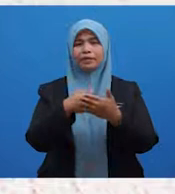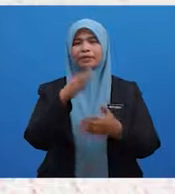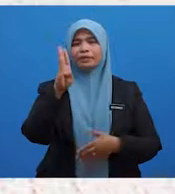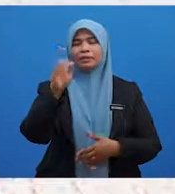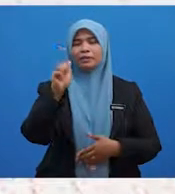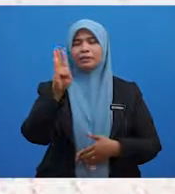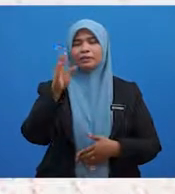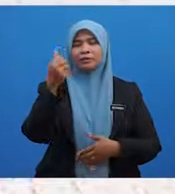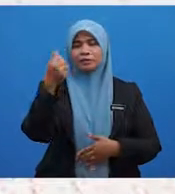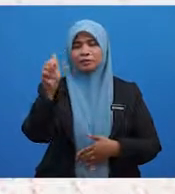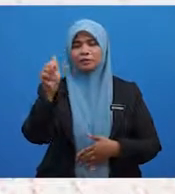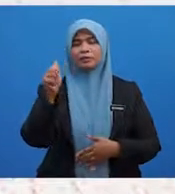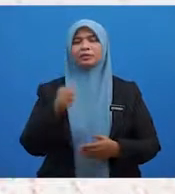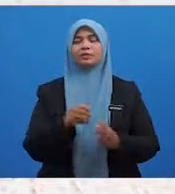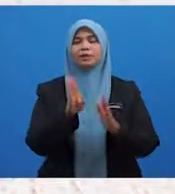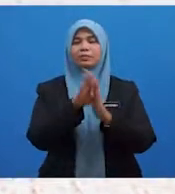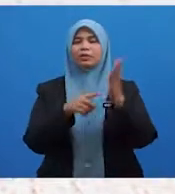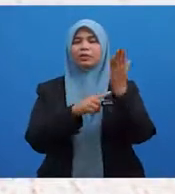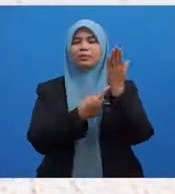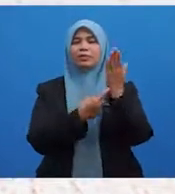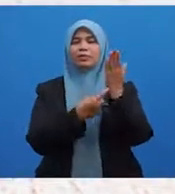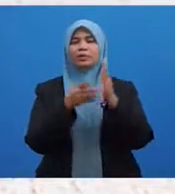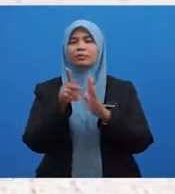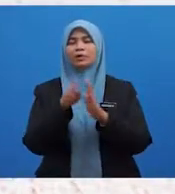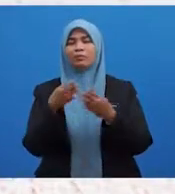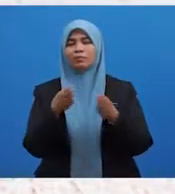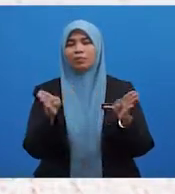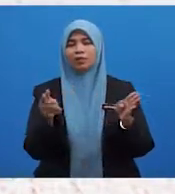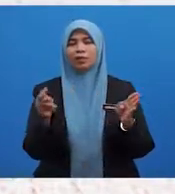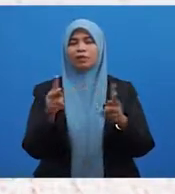di mana bermulanya pembukaan Kota Melaka,